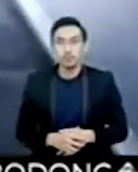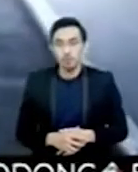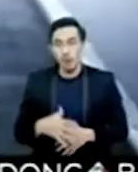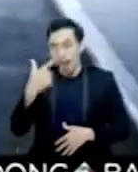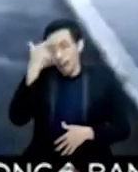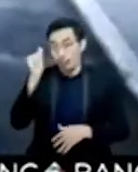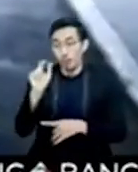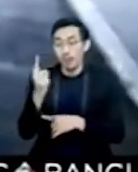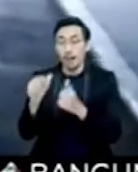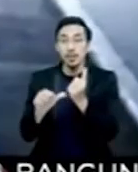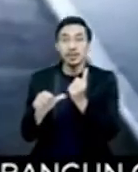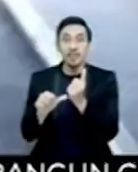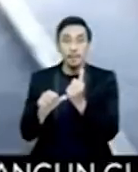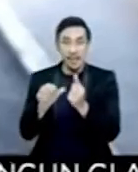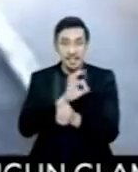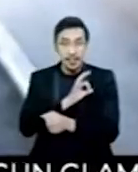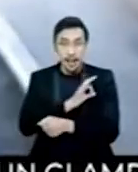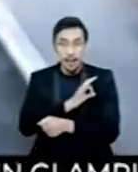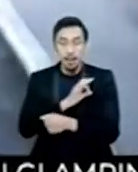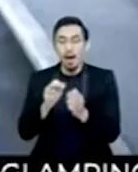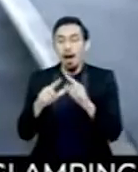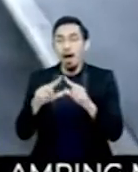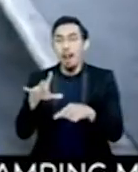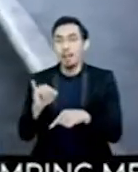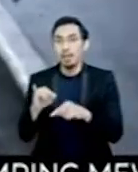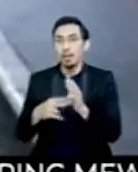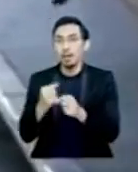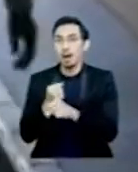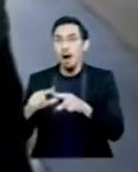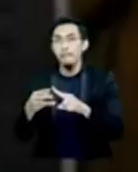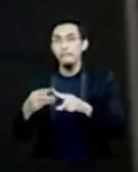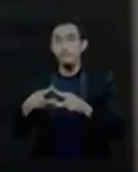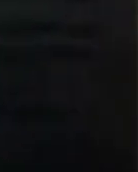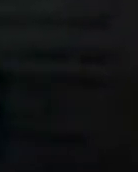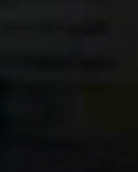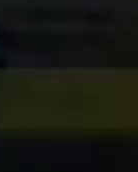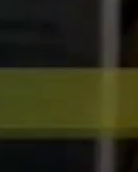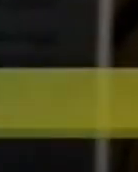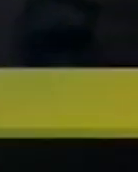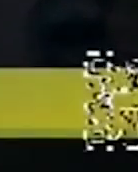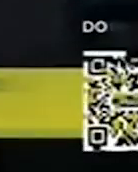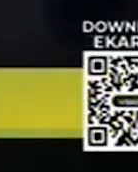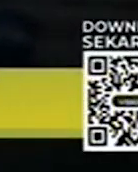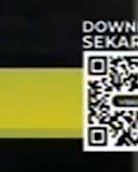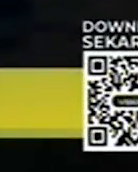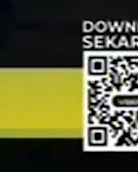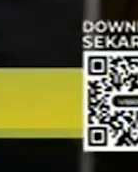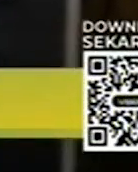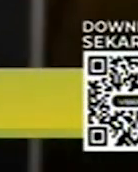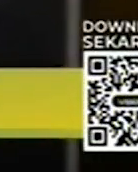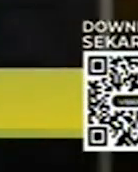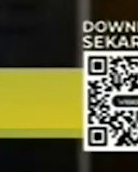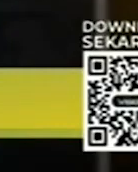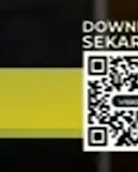staf presiden Ali Mochtar ngabalin mendatangi bareskrim Polri pada Kamis pagi ngabalin melaporkan pencatutan